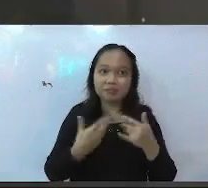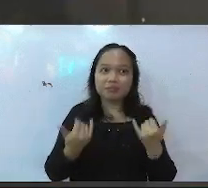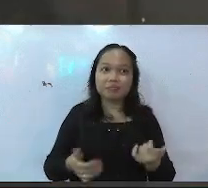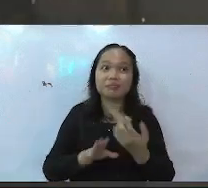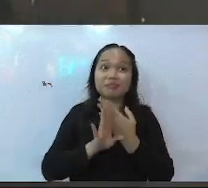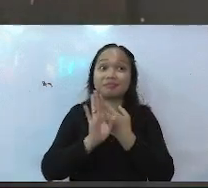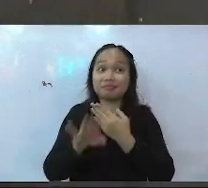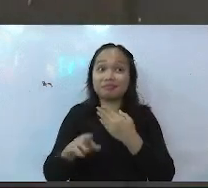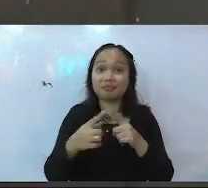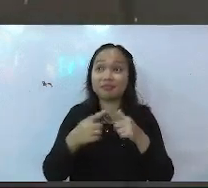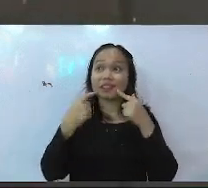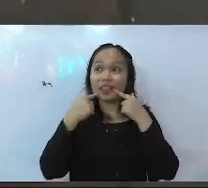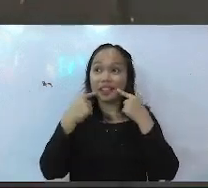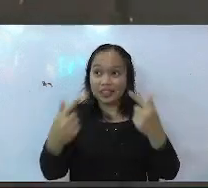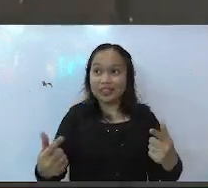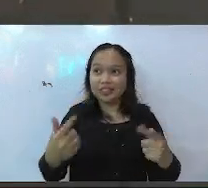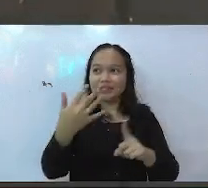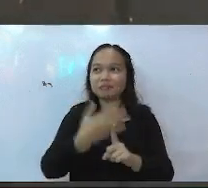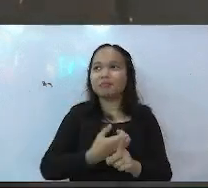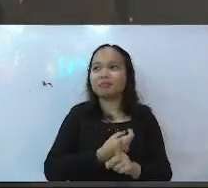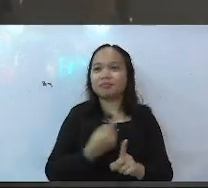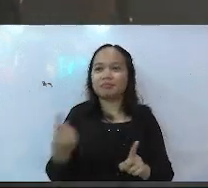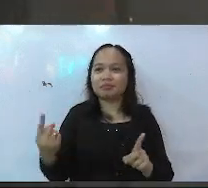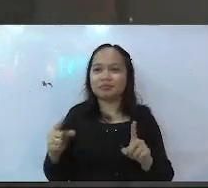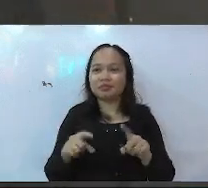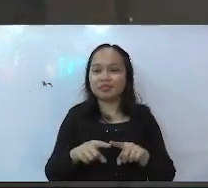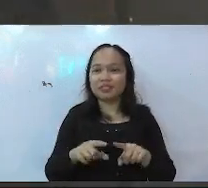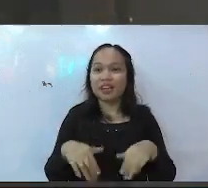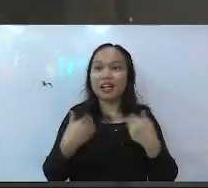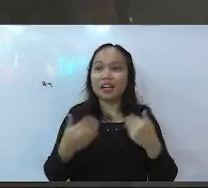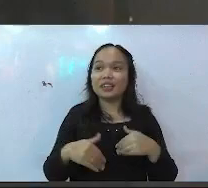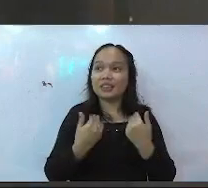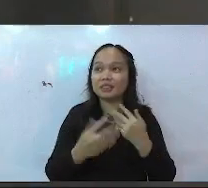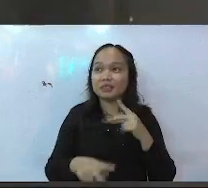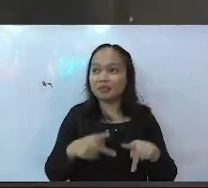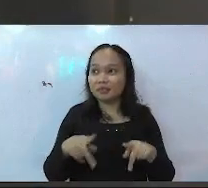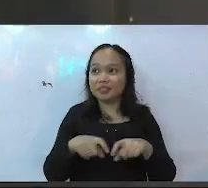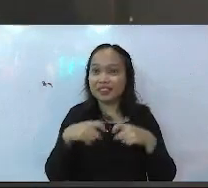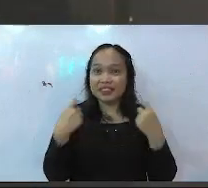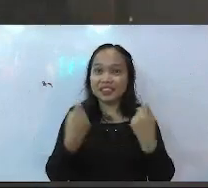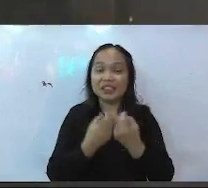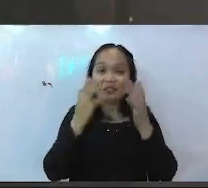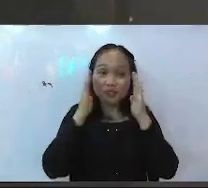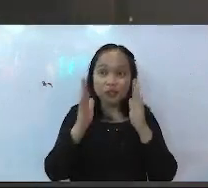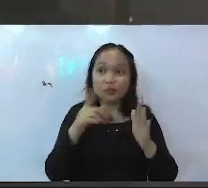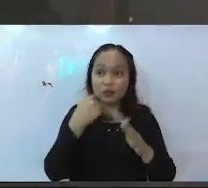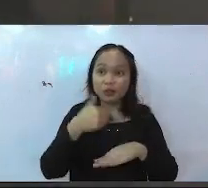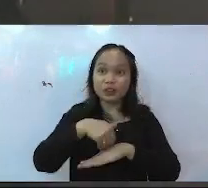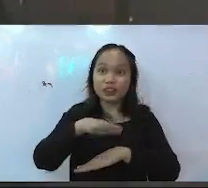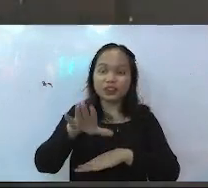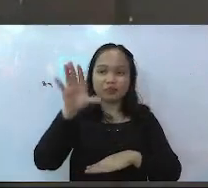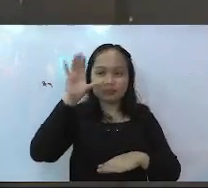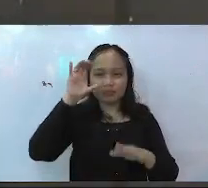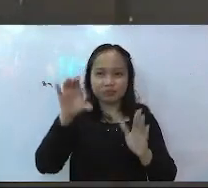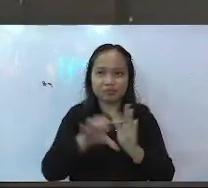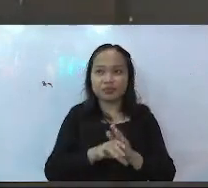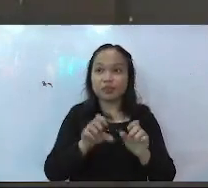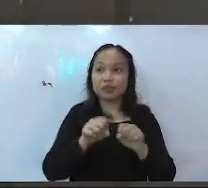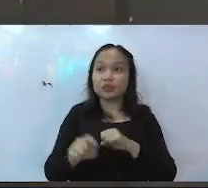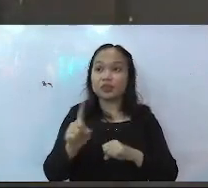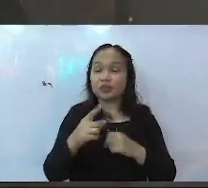harapan para mag shoutout mga people lalo na sa mga young people team Focus na nag ng mga pictures nila pero ngayon gusto ko